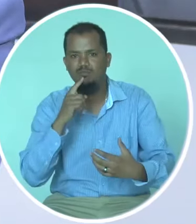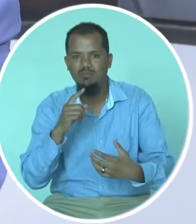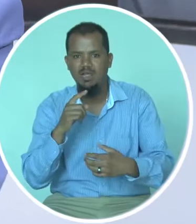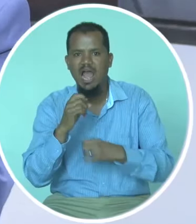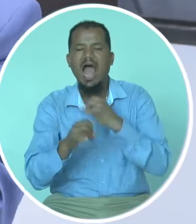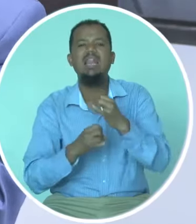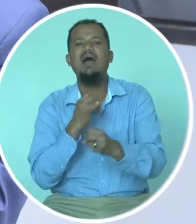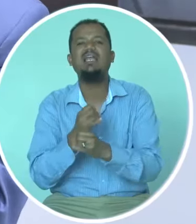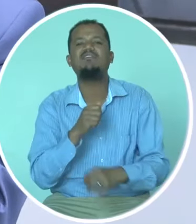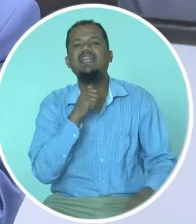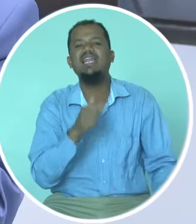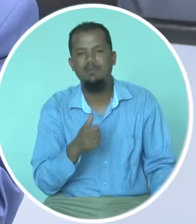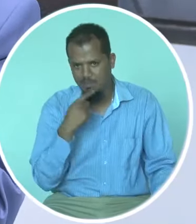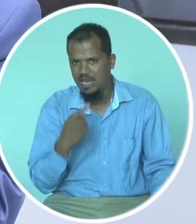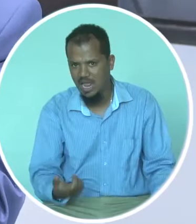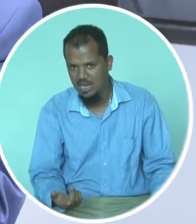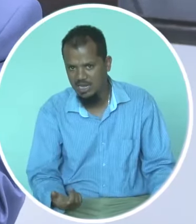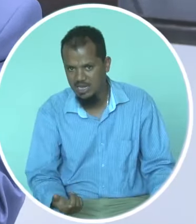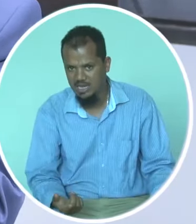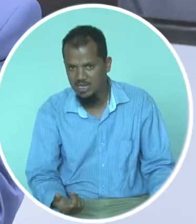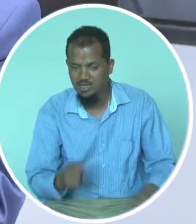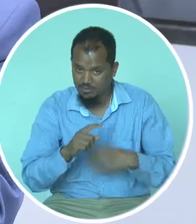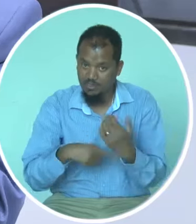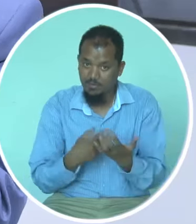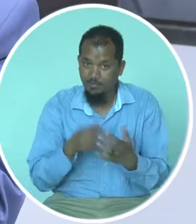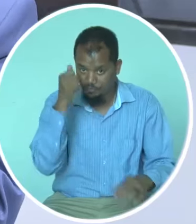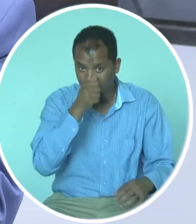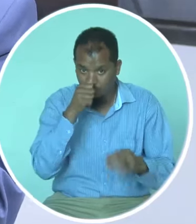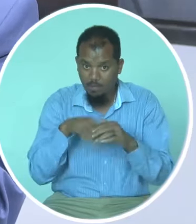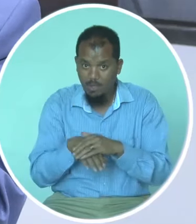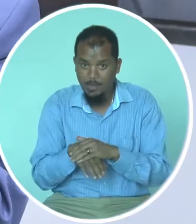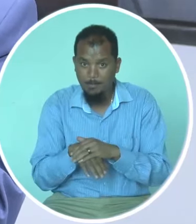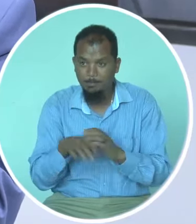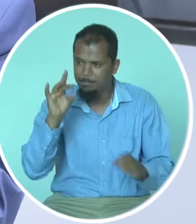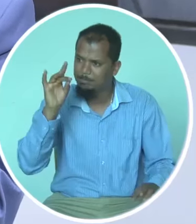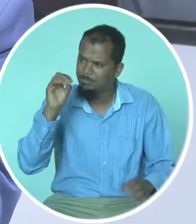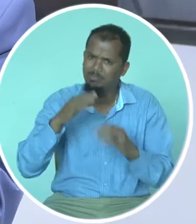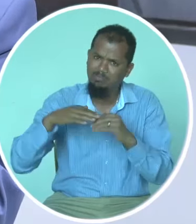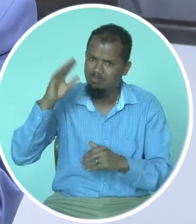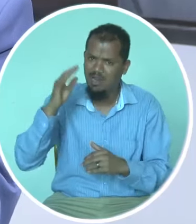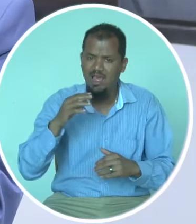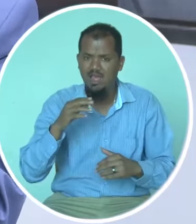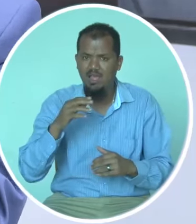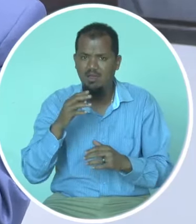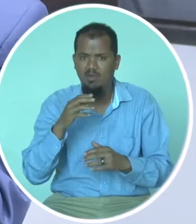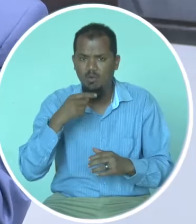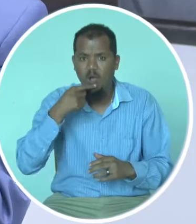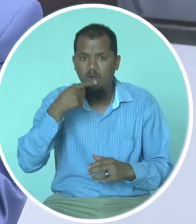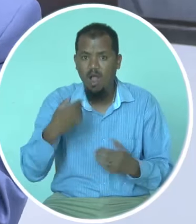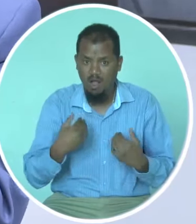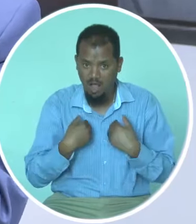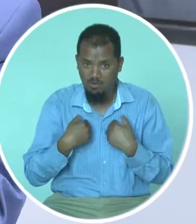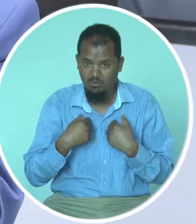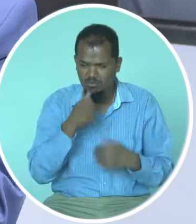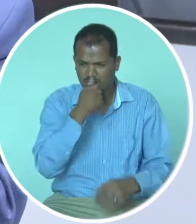ዓለም አቀፍም አይደለም ብለናል ስለዚህ አሁን ኢትዮጵያ ውስጥ ከ80 በላይ ቋንቋዎች አሉ